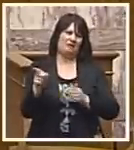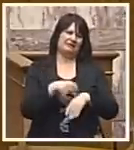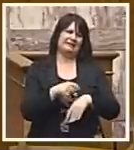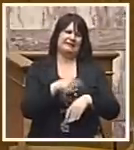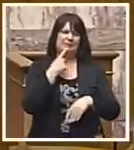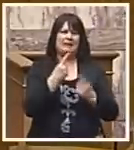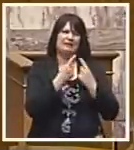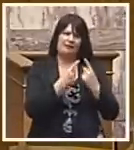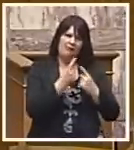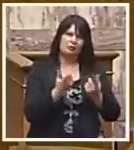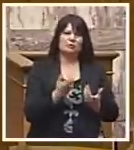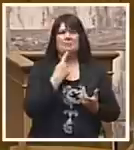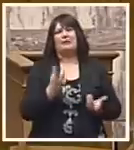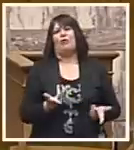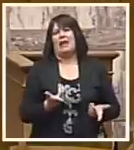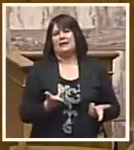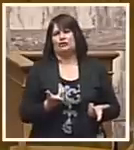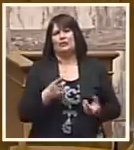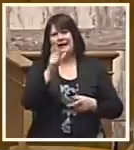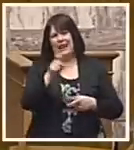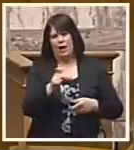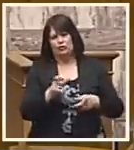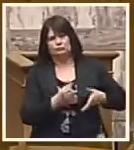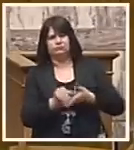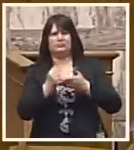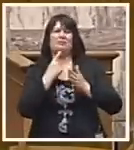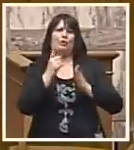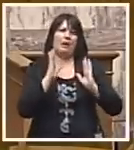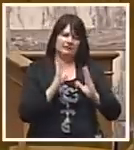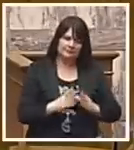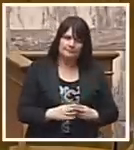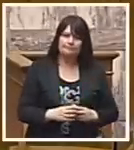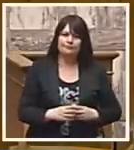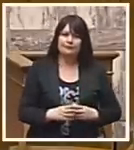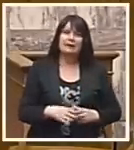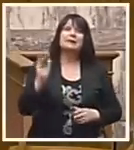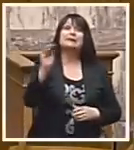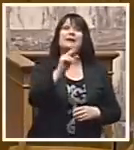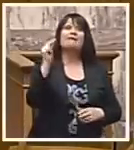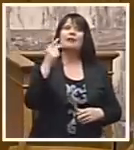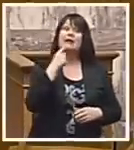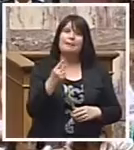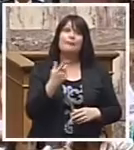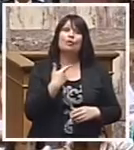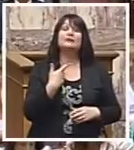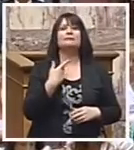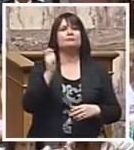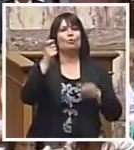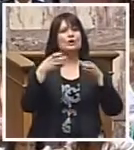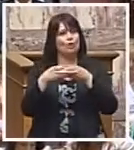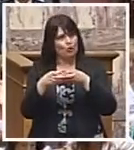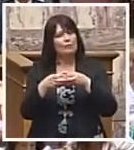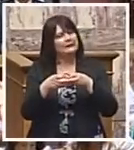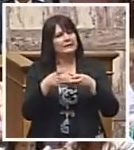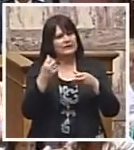μην υποβαθμίζετε το διάλογο. Ζητήσαμε από κάθε βουλευτή, κάθε κόμματος, να υπερβεί τα κομματικά τείχη που μας